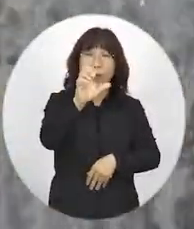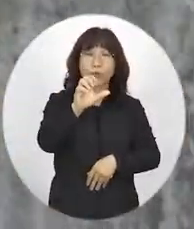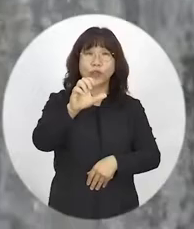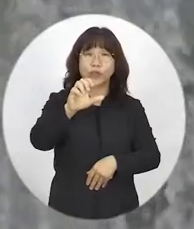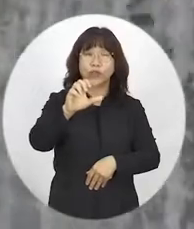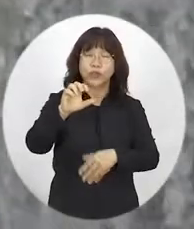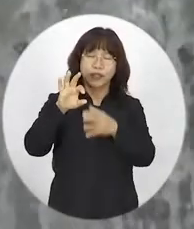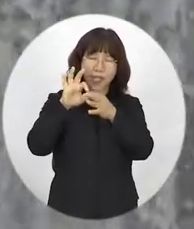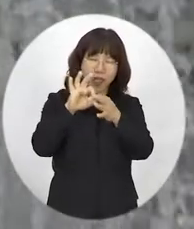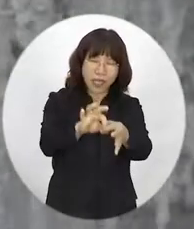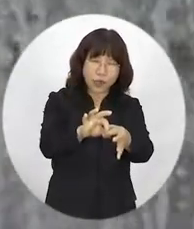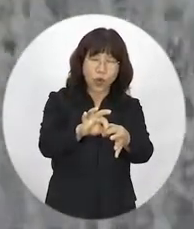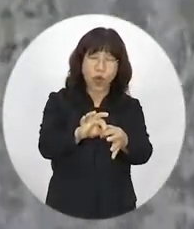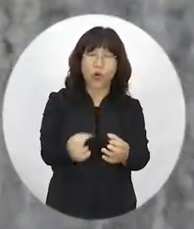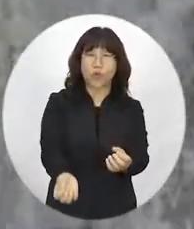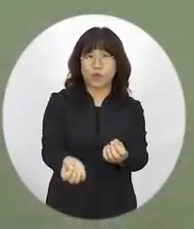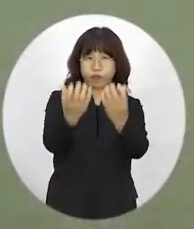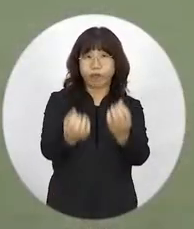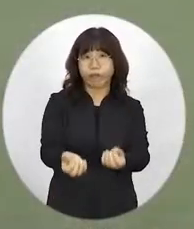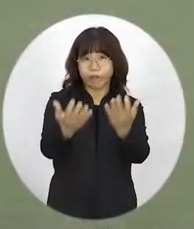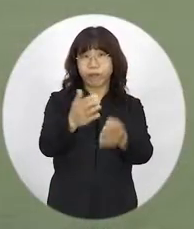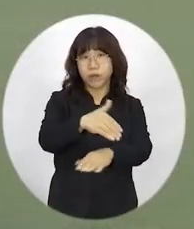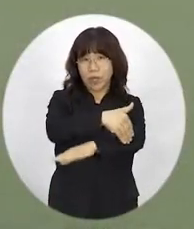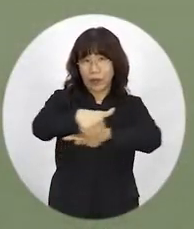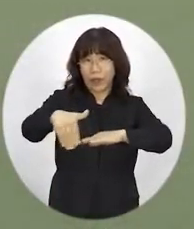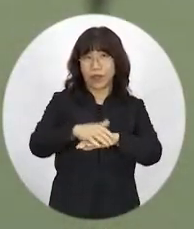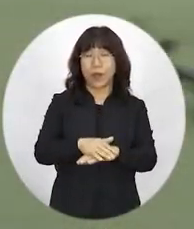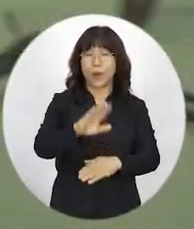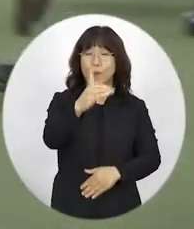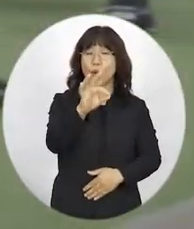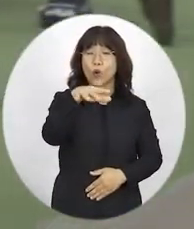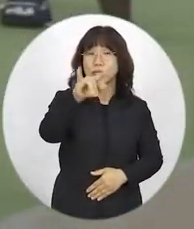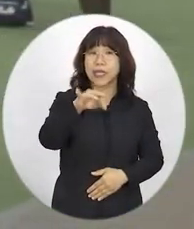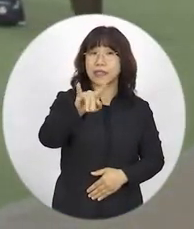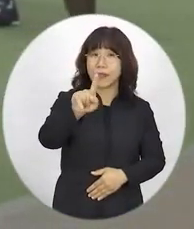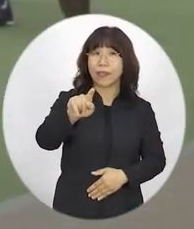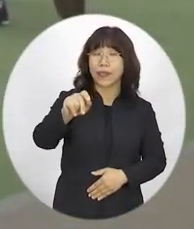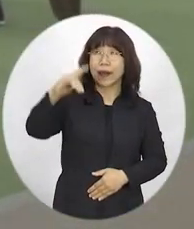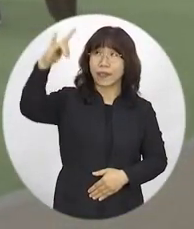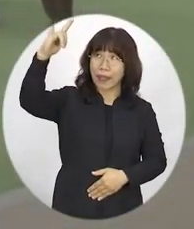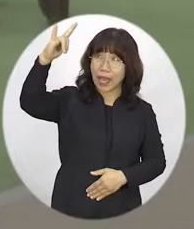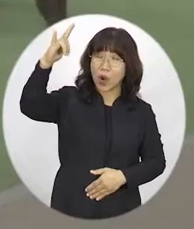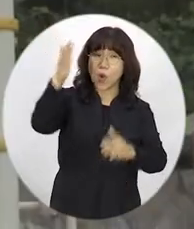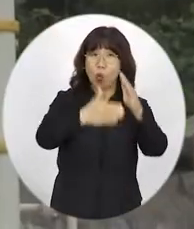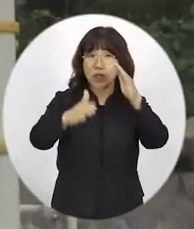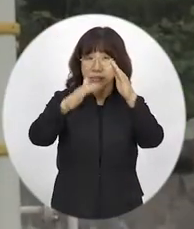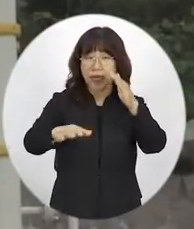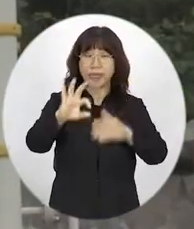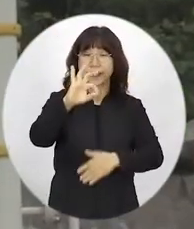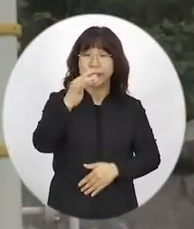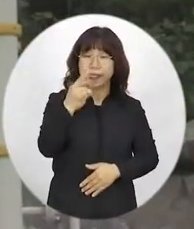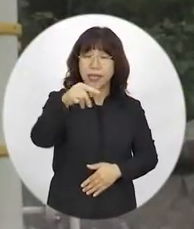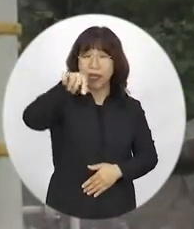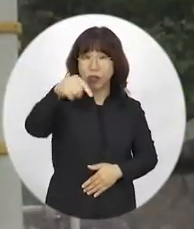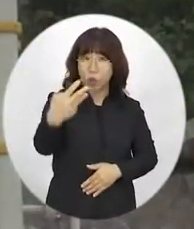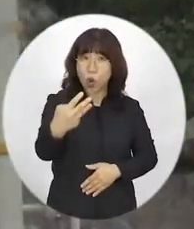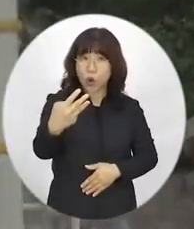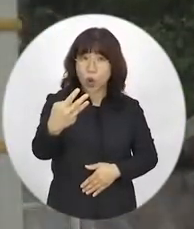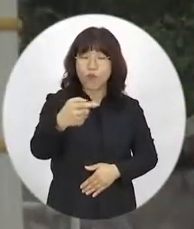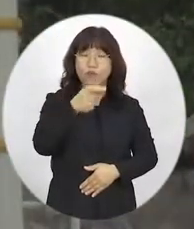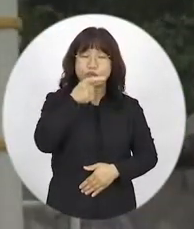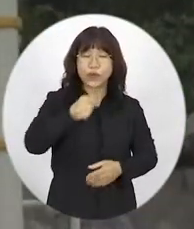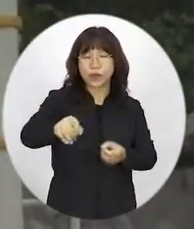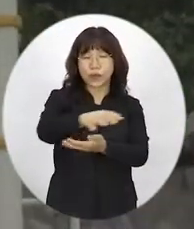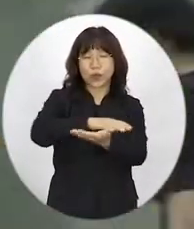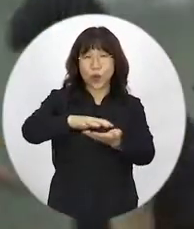정시부터 45분씩 가동합니다. 특히 봉제산 근린공원 태양광장과 예솔어린이공원에는